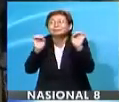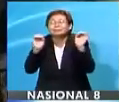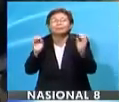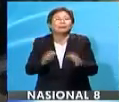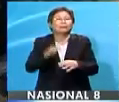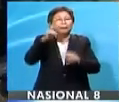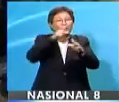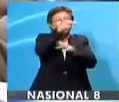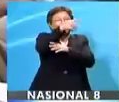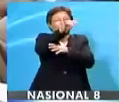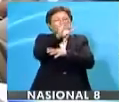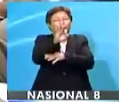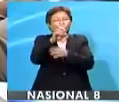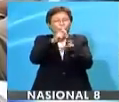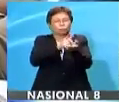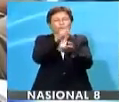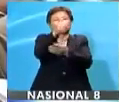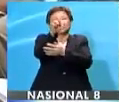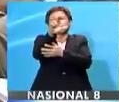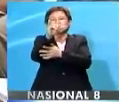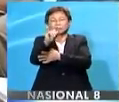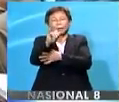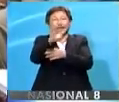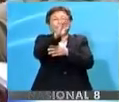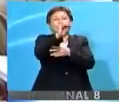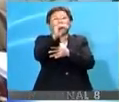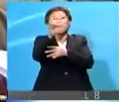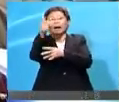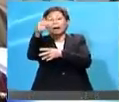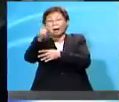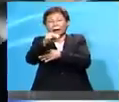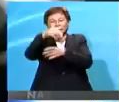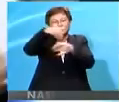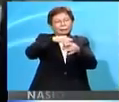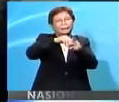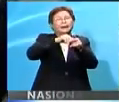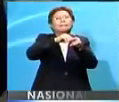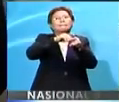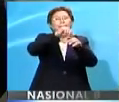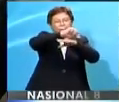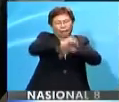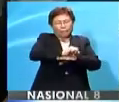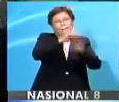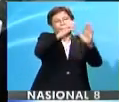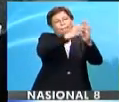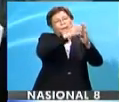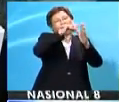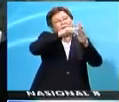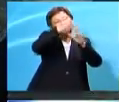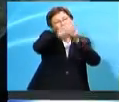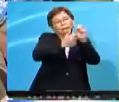Profesor Dr. Muhammad Asri mengulas isu bai'ah yang diamalkan dalam parti PAS sejak 2004.